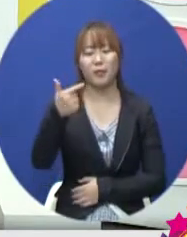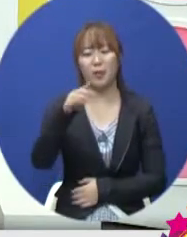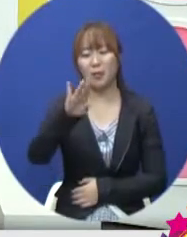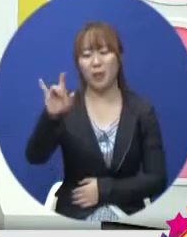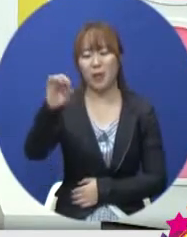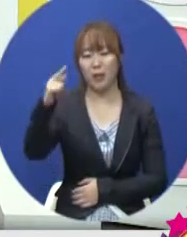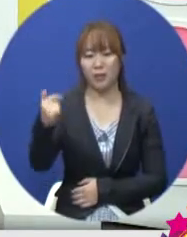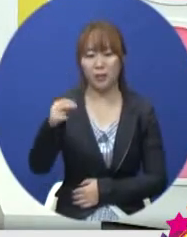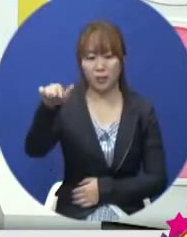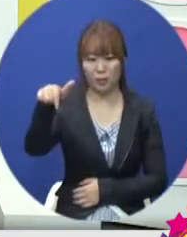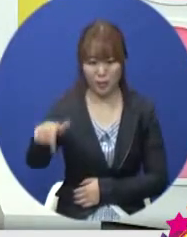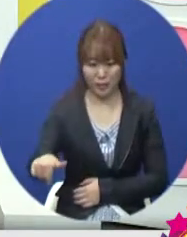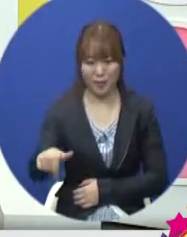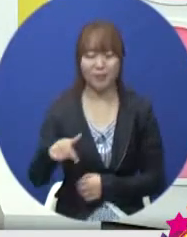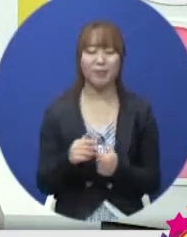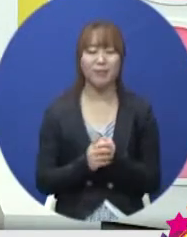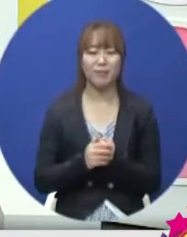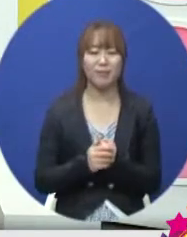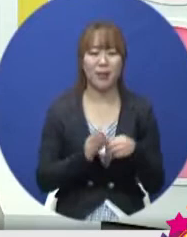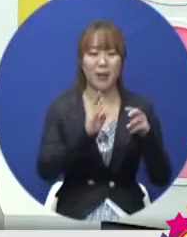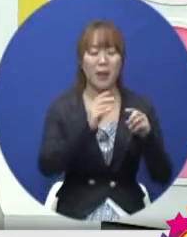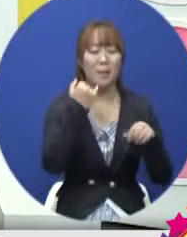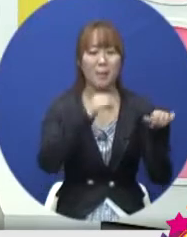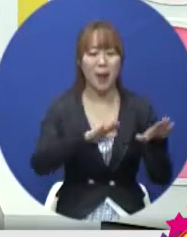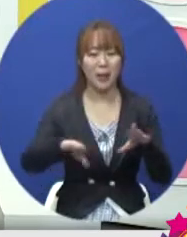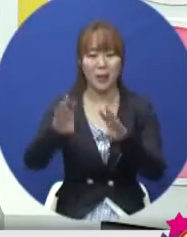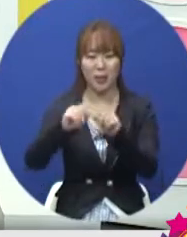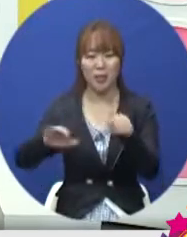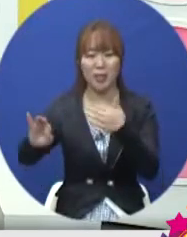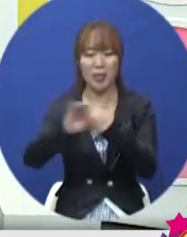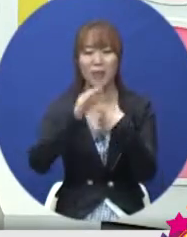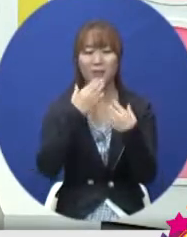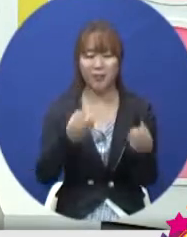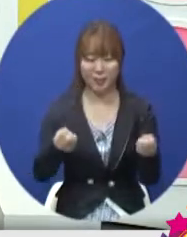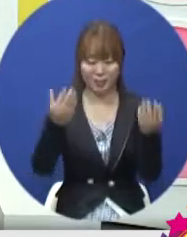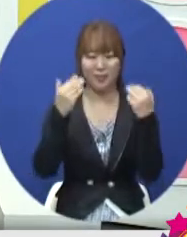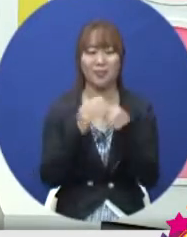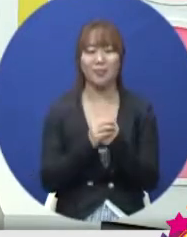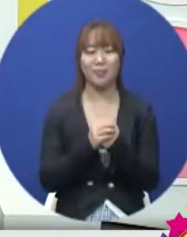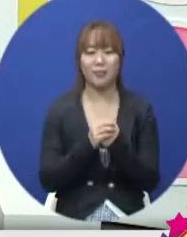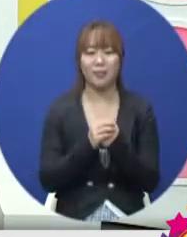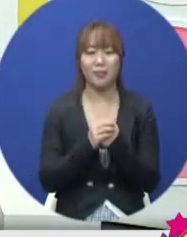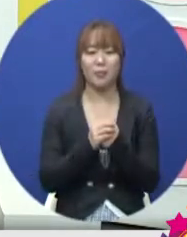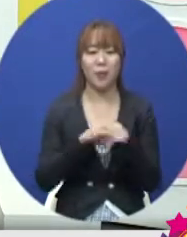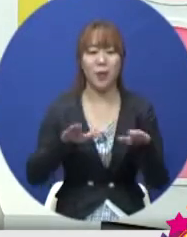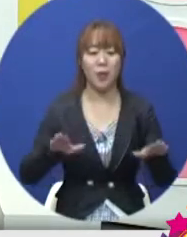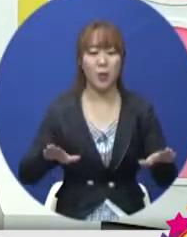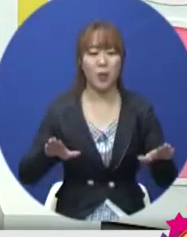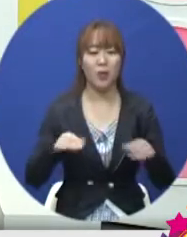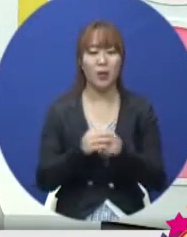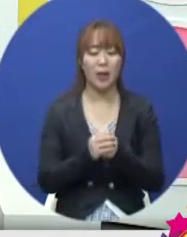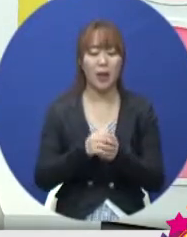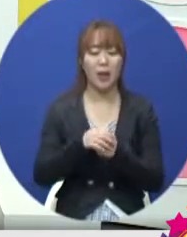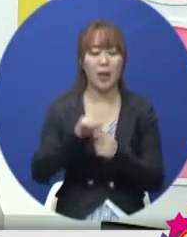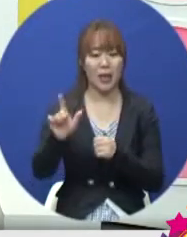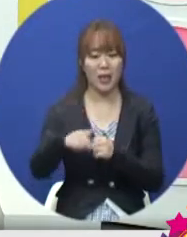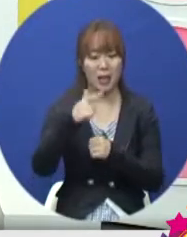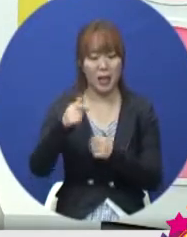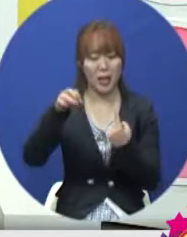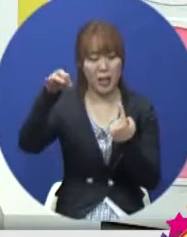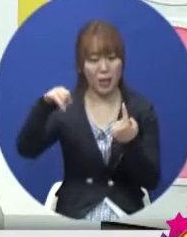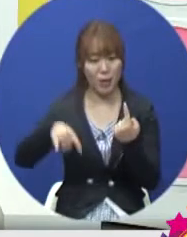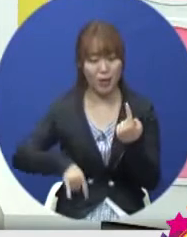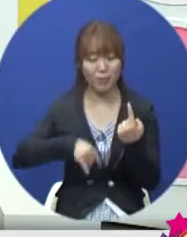6번 배은숙님. 네, 바다가 육지라면. 네, 축하드립니다. 자, 오늘의 1일